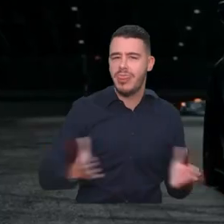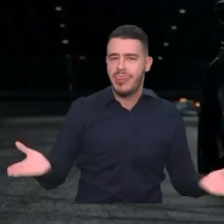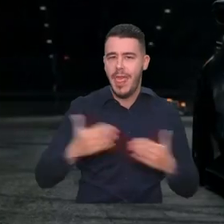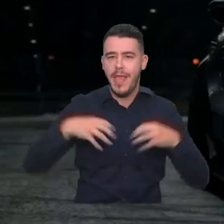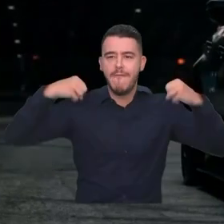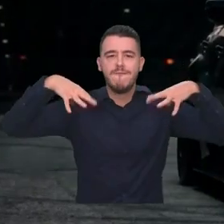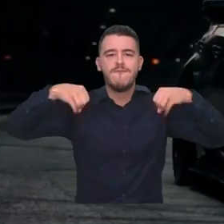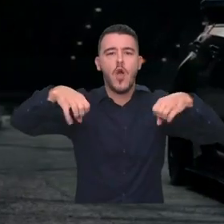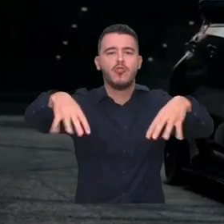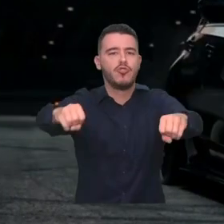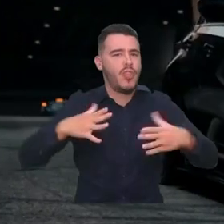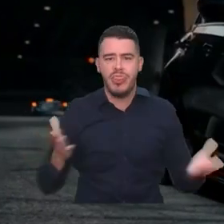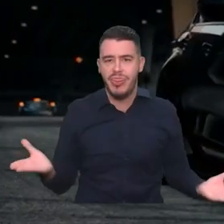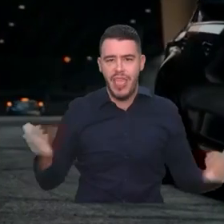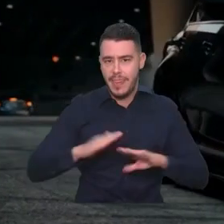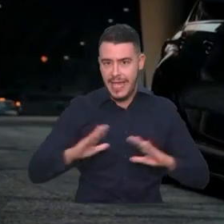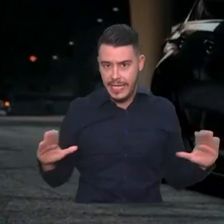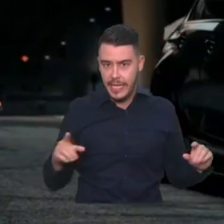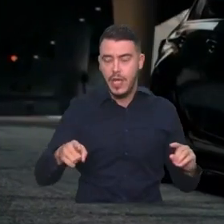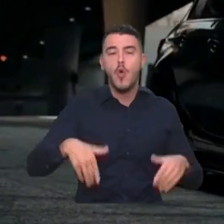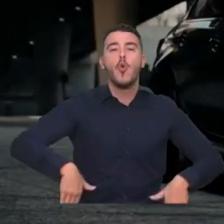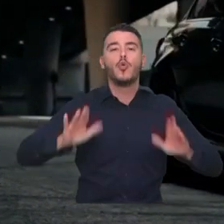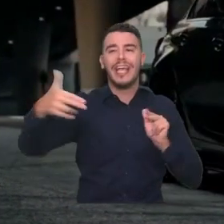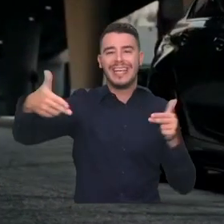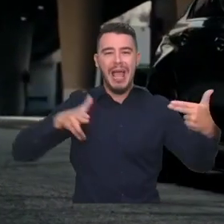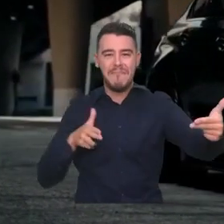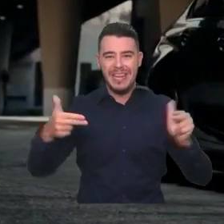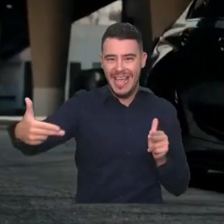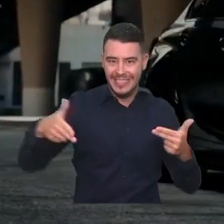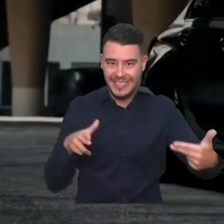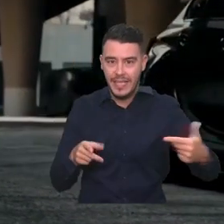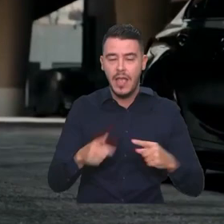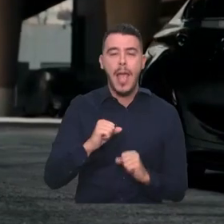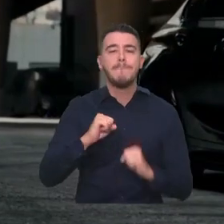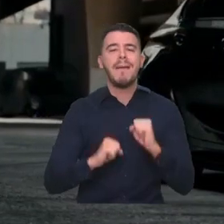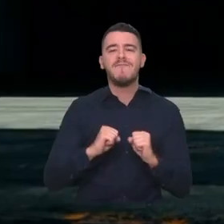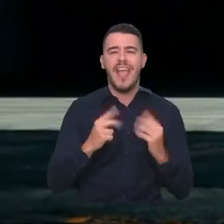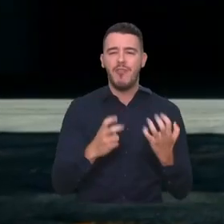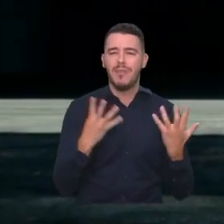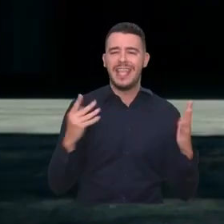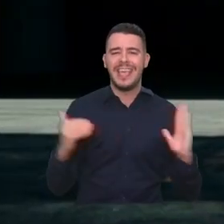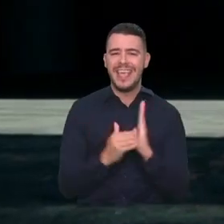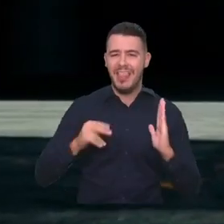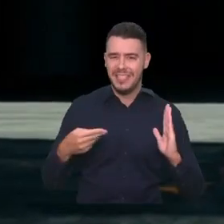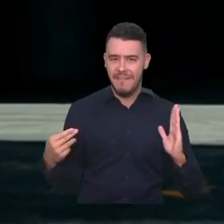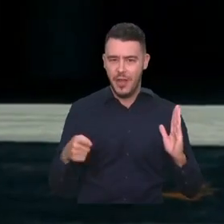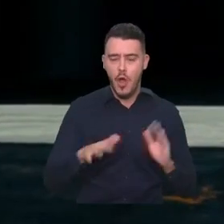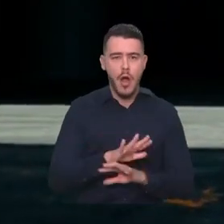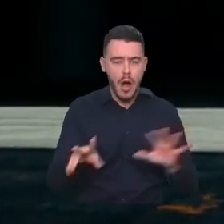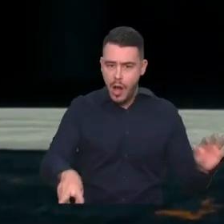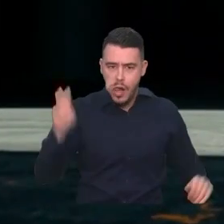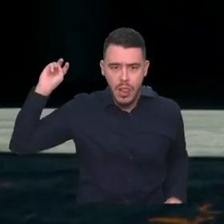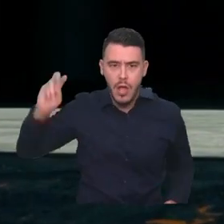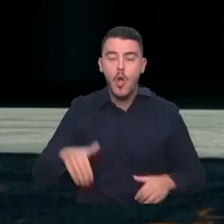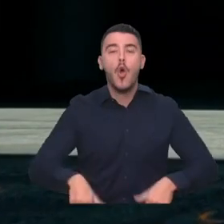ασφαλείας. Η BMW M3 των 79.000 ευρώ που είχε αγοράσει δεν διέθετε σύστημα συναγερμού και έκανε φτερά χωρίς κανείς να δει